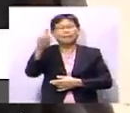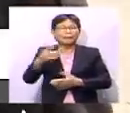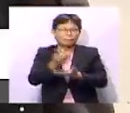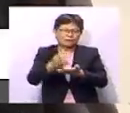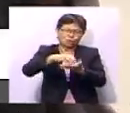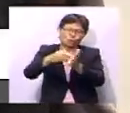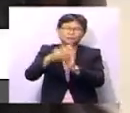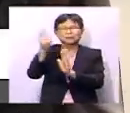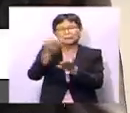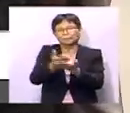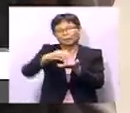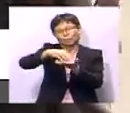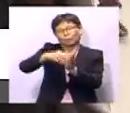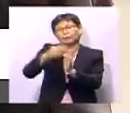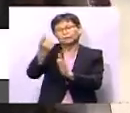saja.